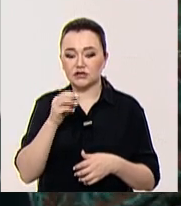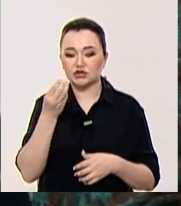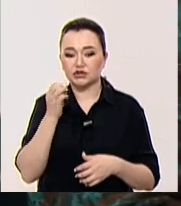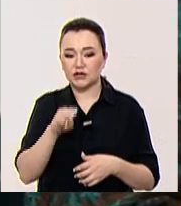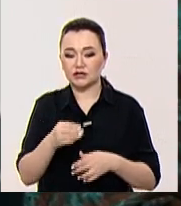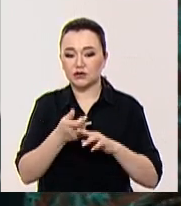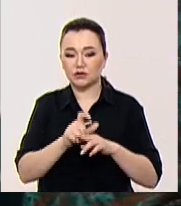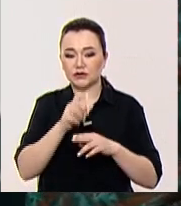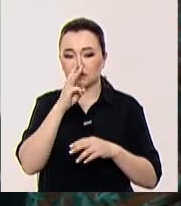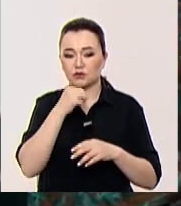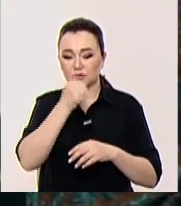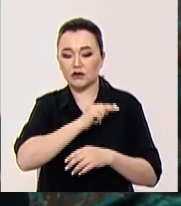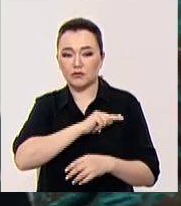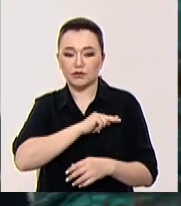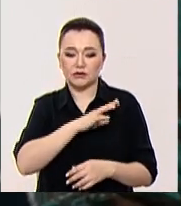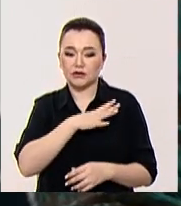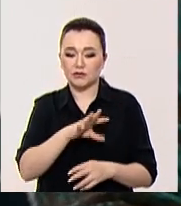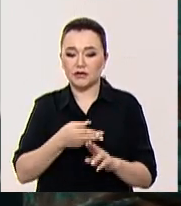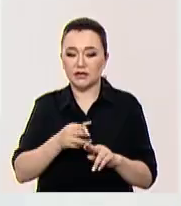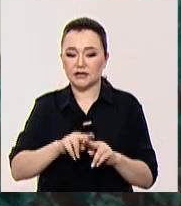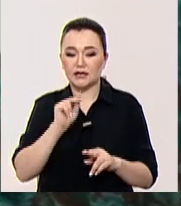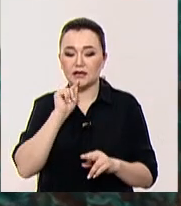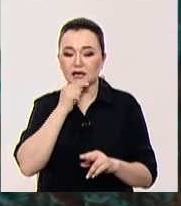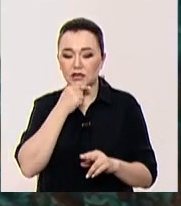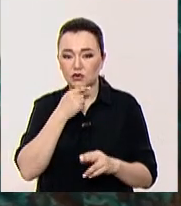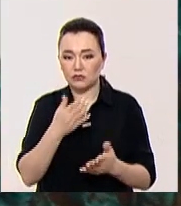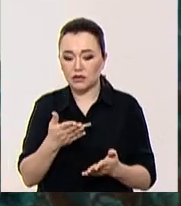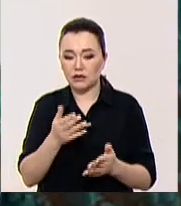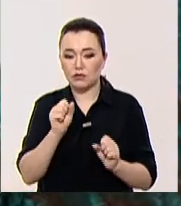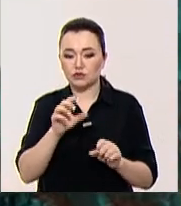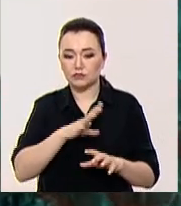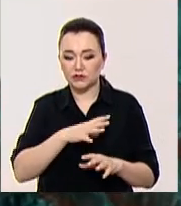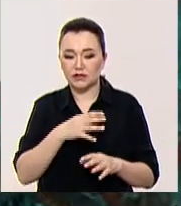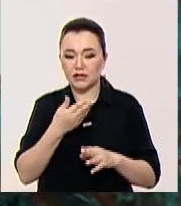которые 3 года не функционировали, и это экономия. Может быть, это